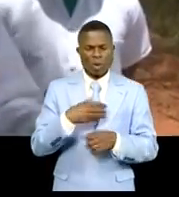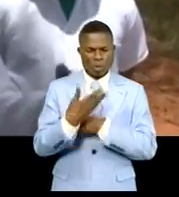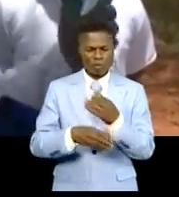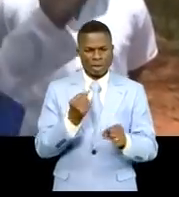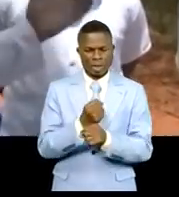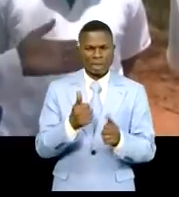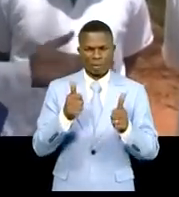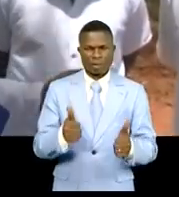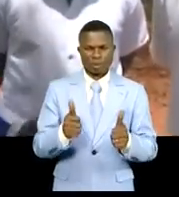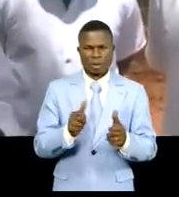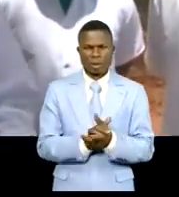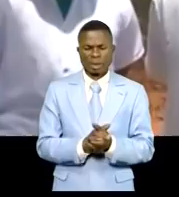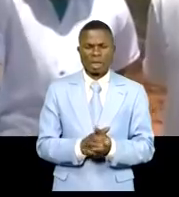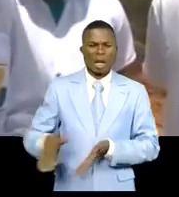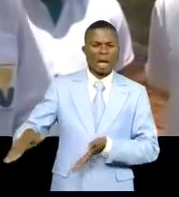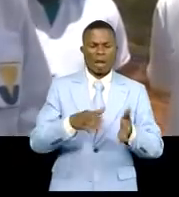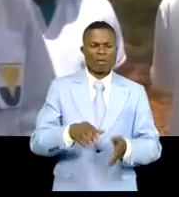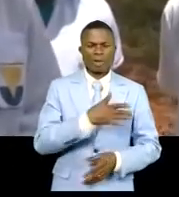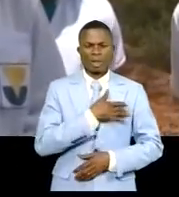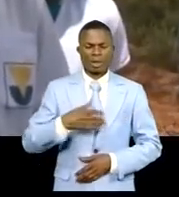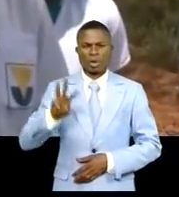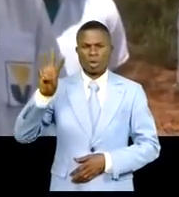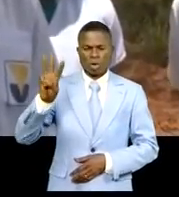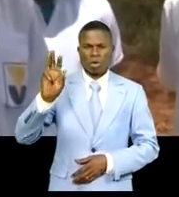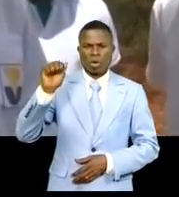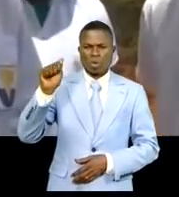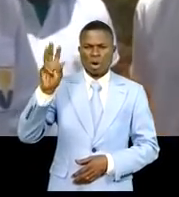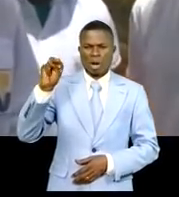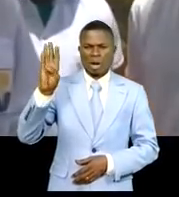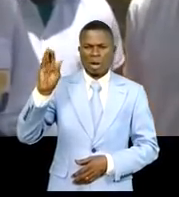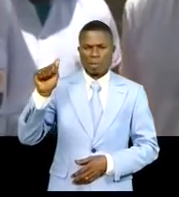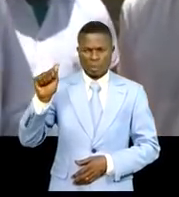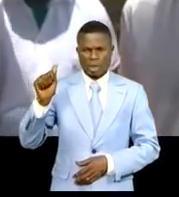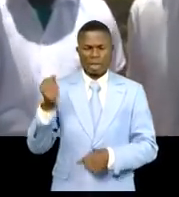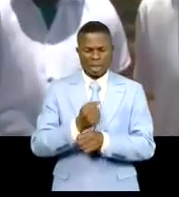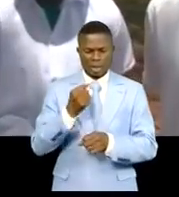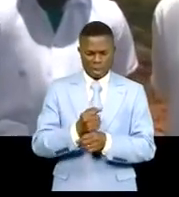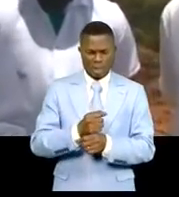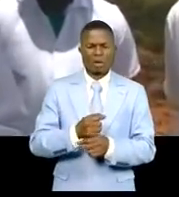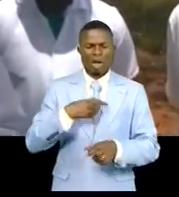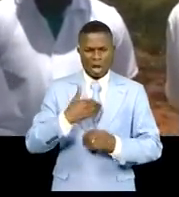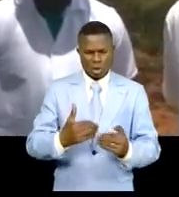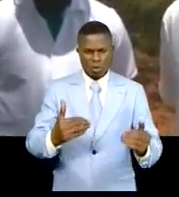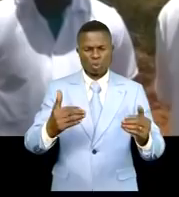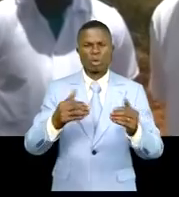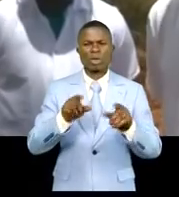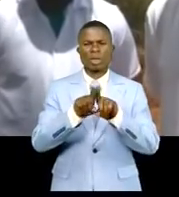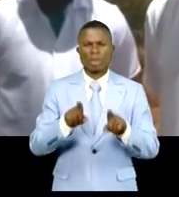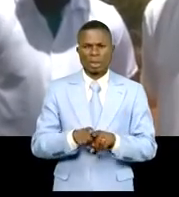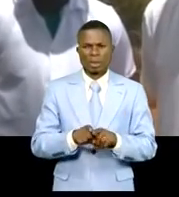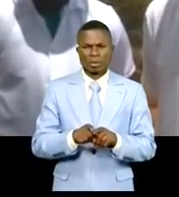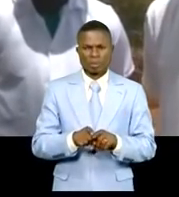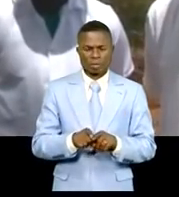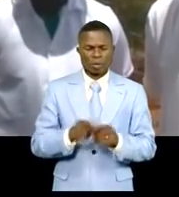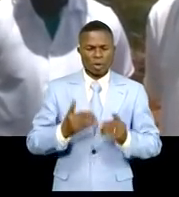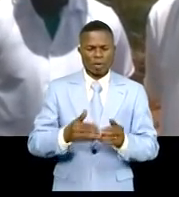avons été sur le pont Wamba. Vous avez vu le pont, on a déjà fini. Il reste les travaux de rechargement. Et après, on va finir les dialogues